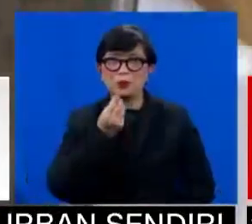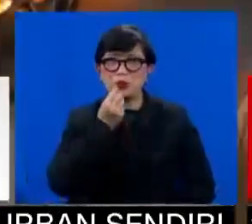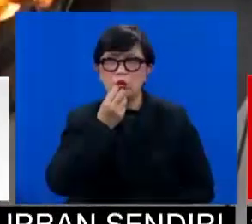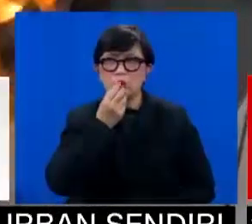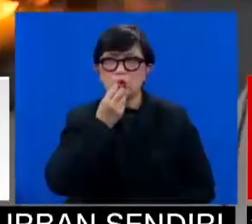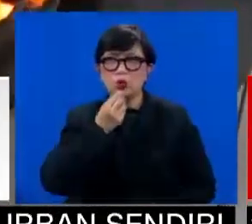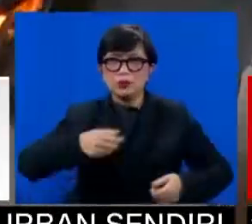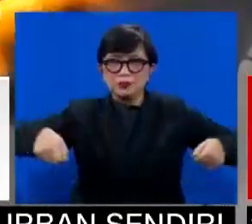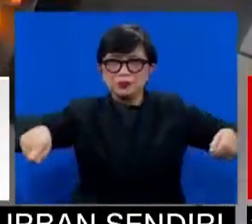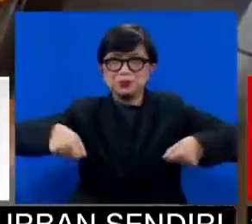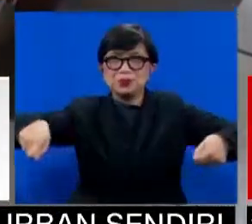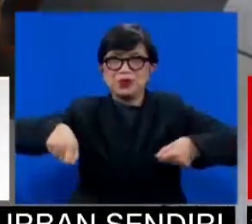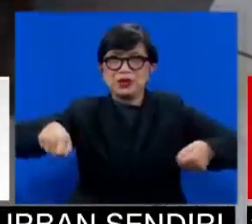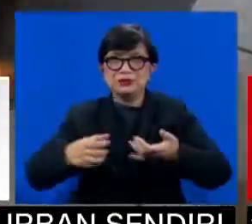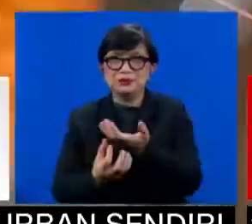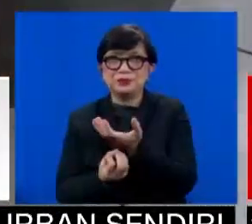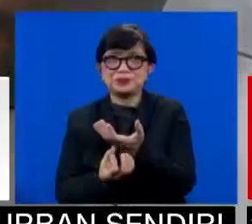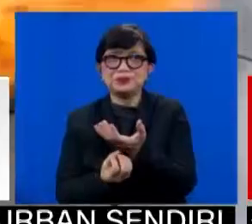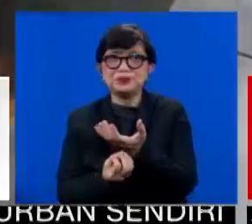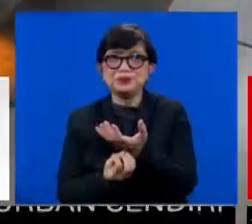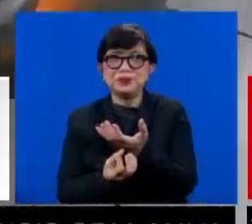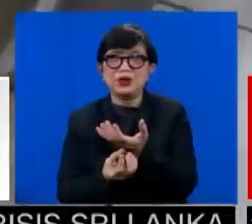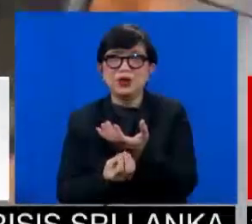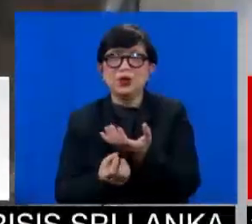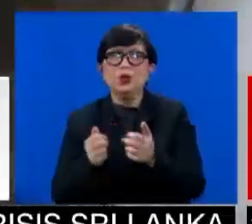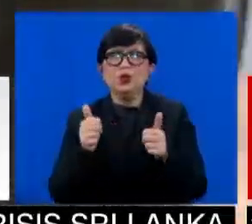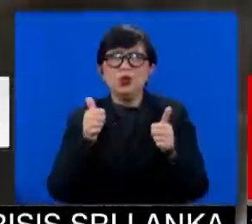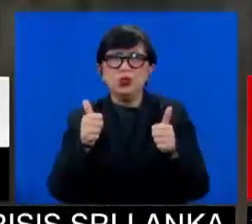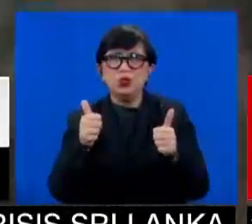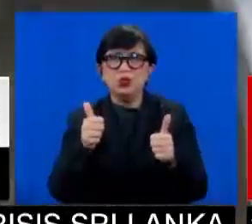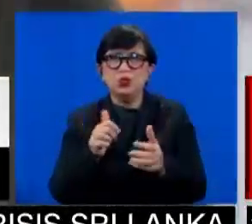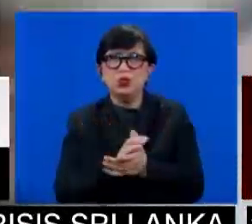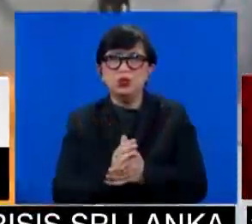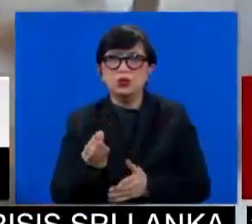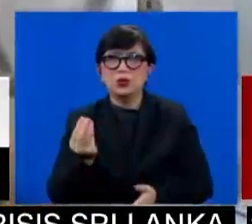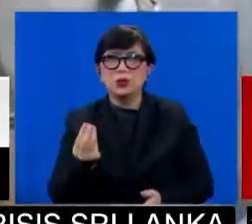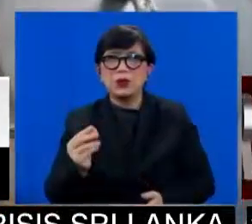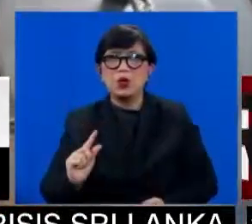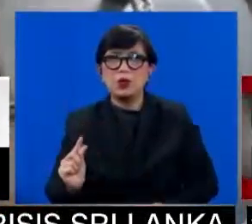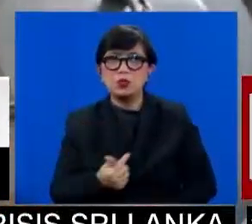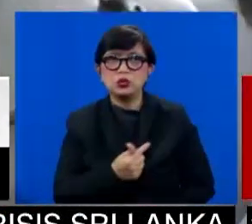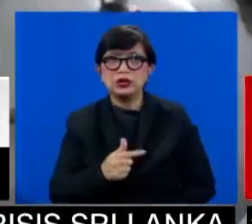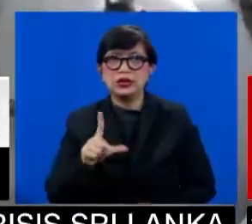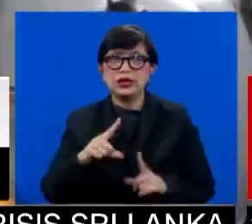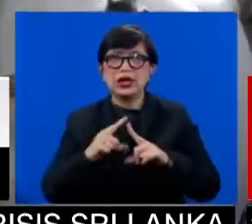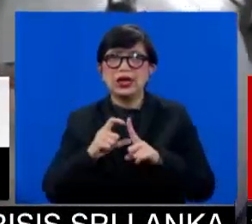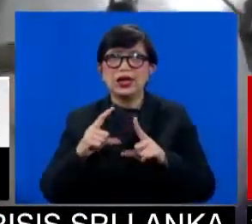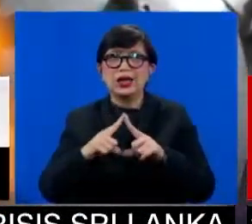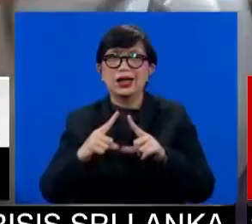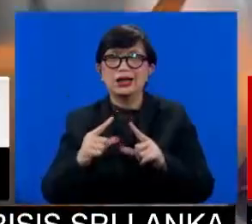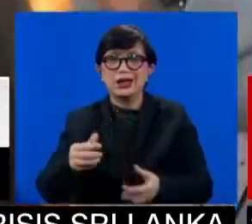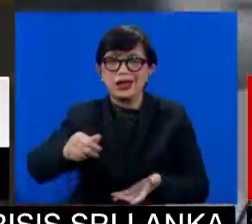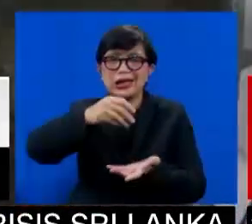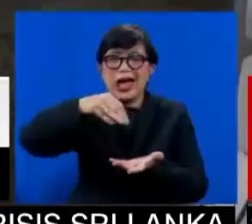Bara di bawah wajan tidak boleh sampai padam, kipas terus. Tambahkan bawang putih yang telah dicairkan, lada, garam, dan penyedap